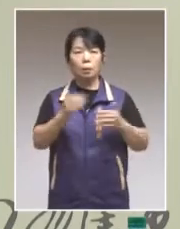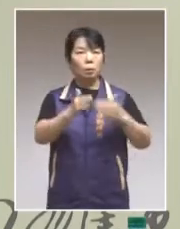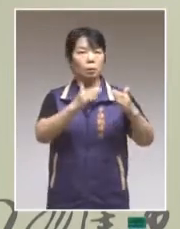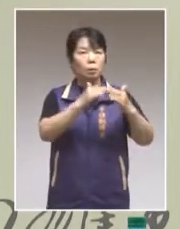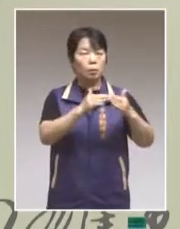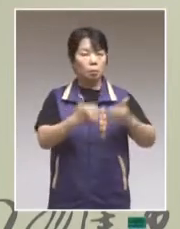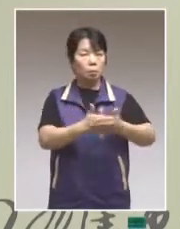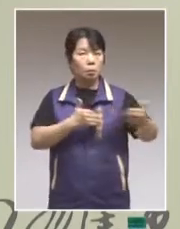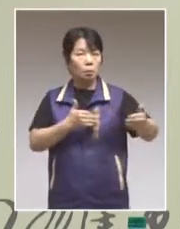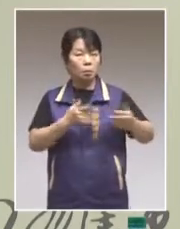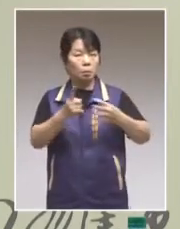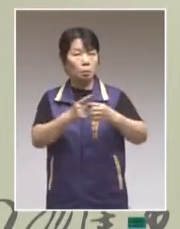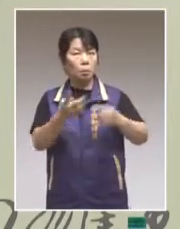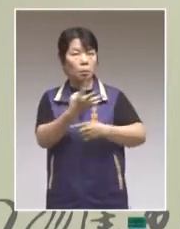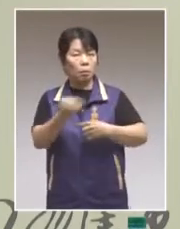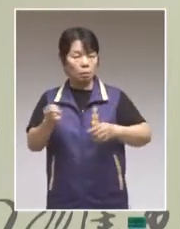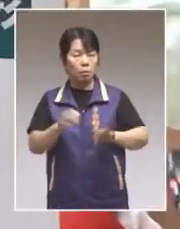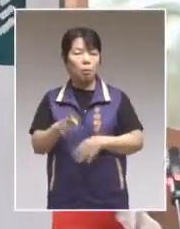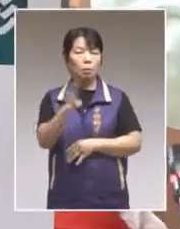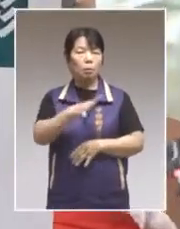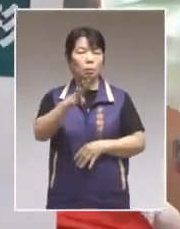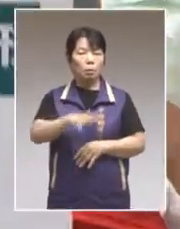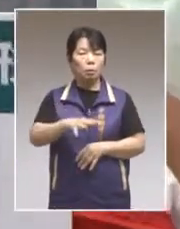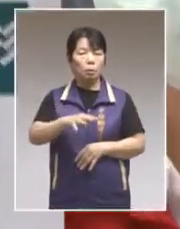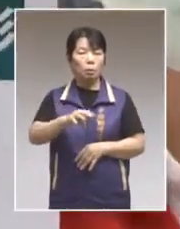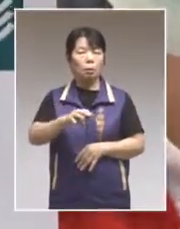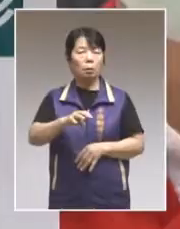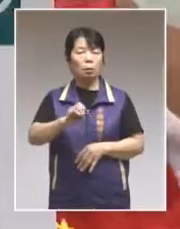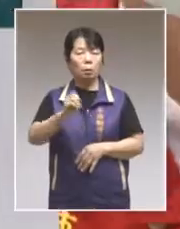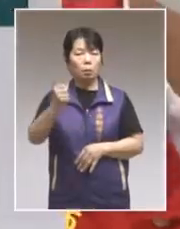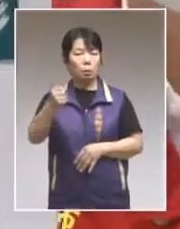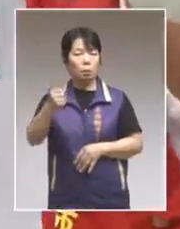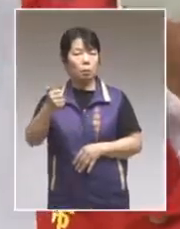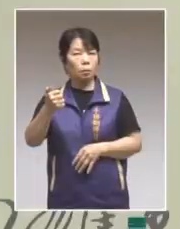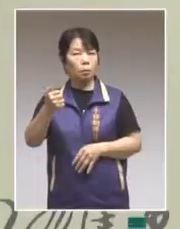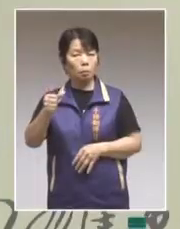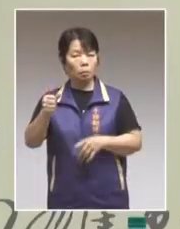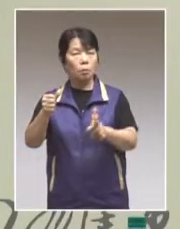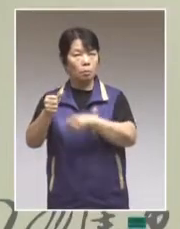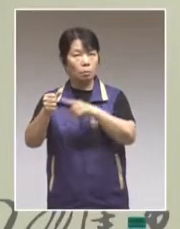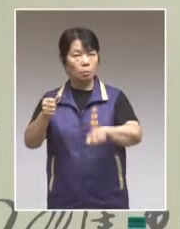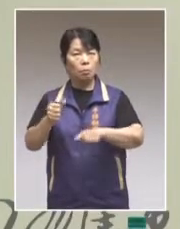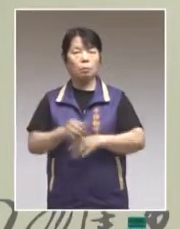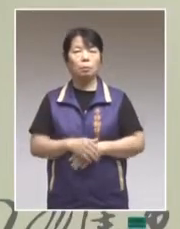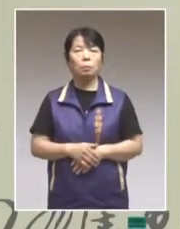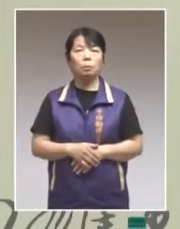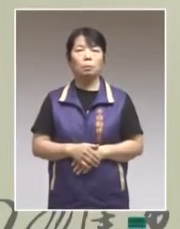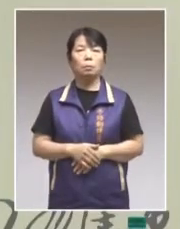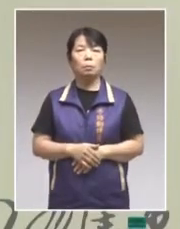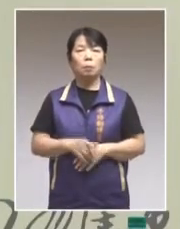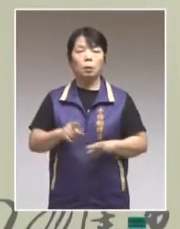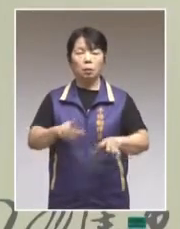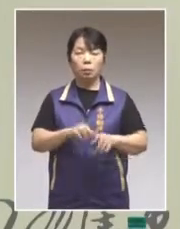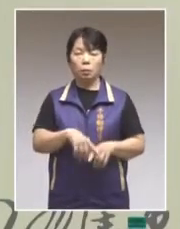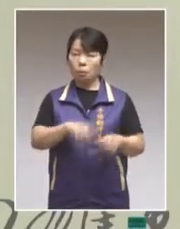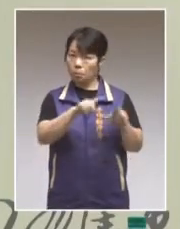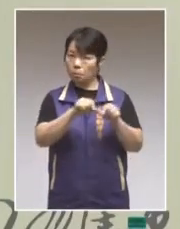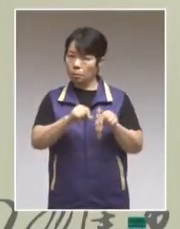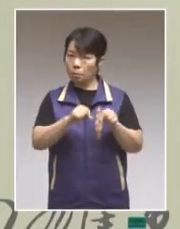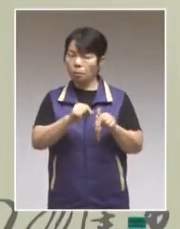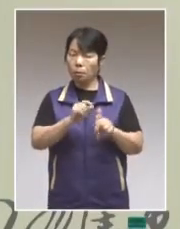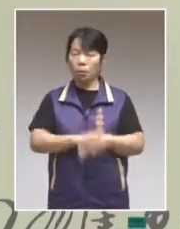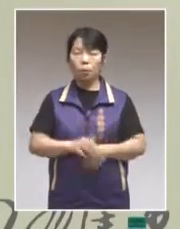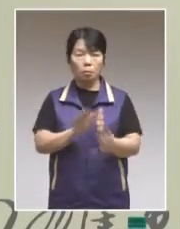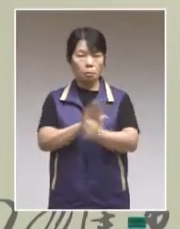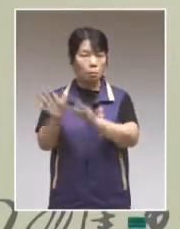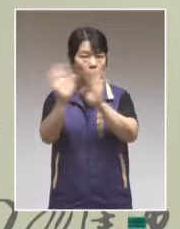居隔的人数已经达到4055人。所以这个部分我们会根据疫情